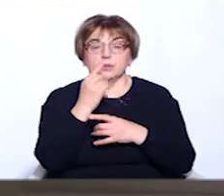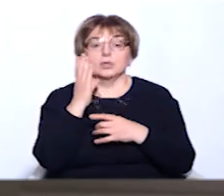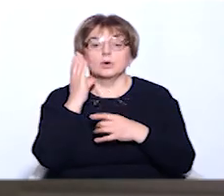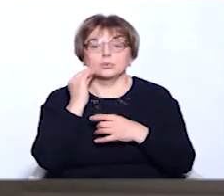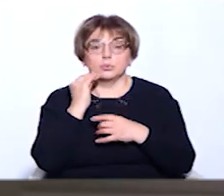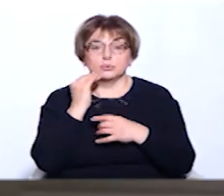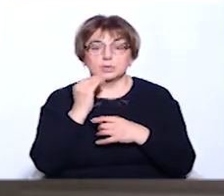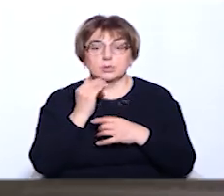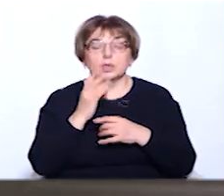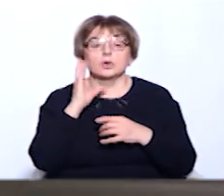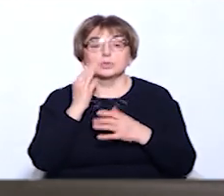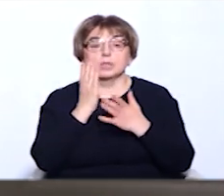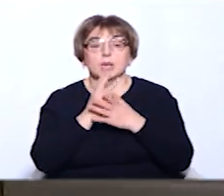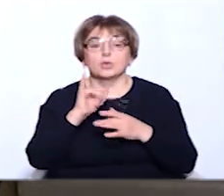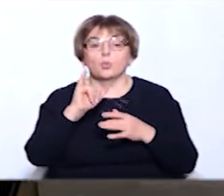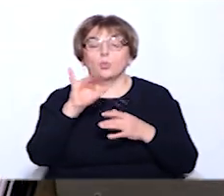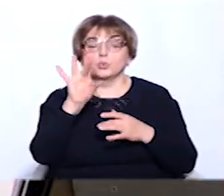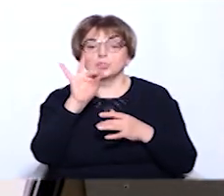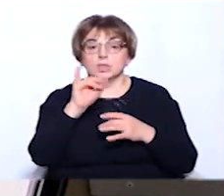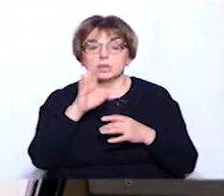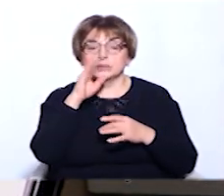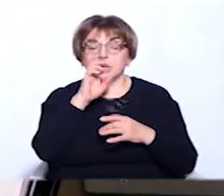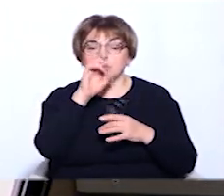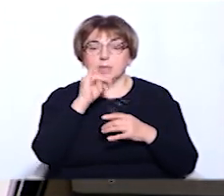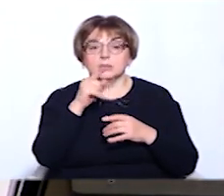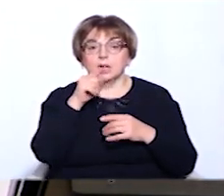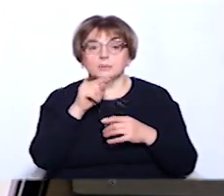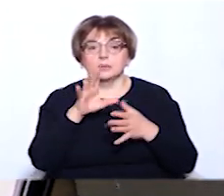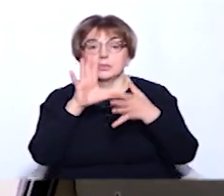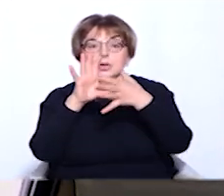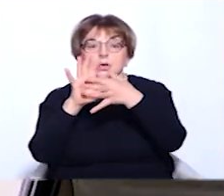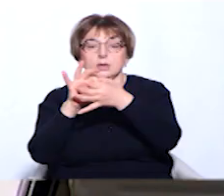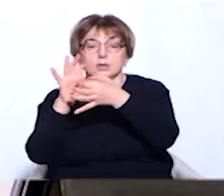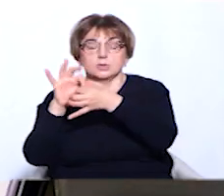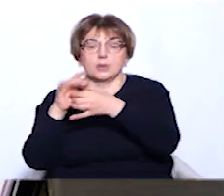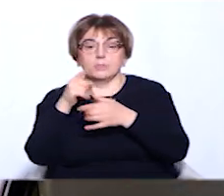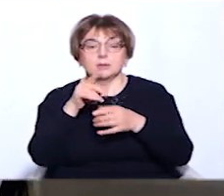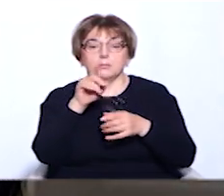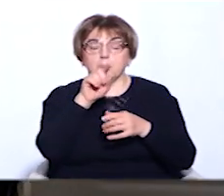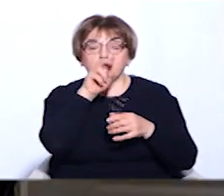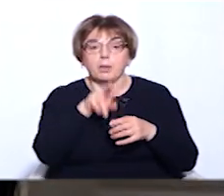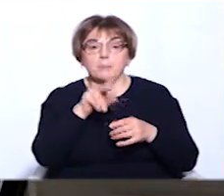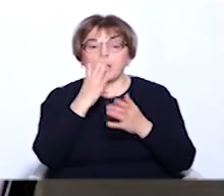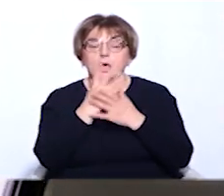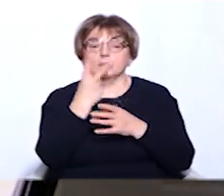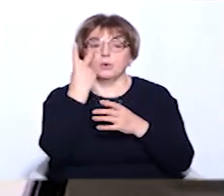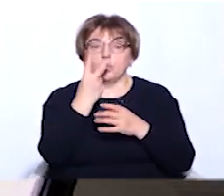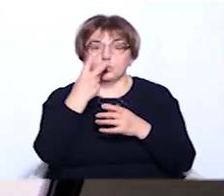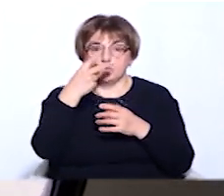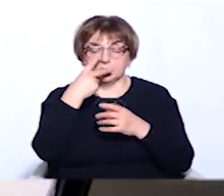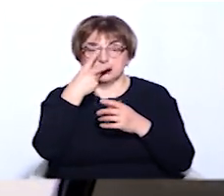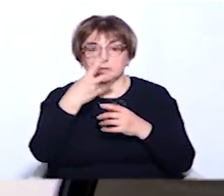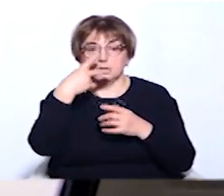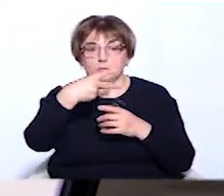როდესაც გვაქვს უჯერი ნახშირწყალბადი, ამ შემთხვევაში ნახშირბად ატომებს შორის ბმა არის ორმაგი და თქვენ